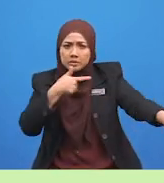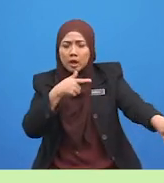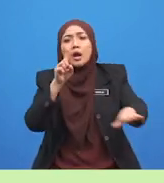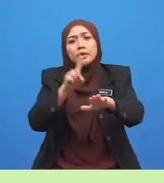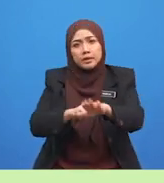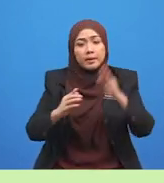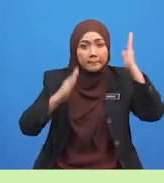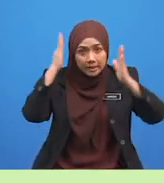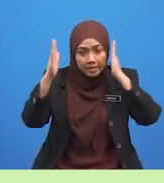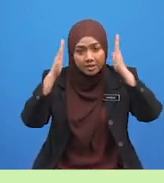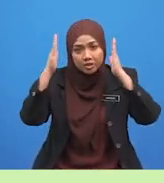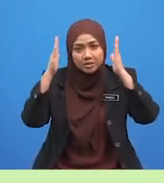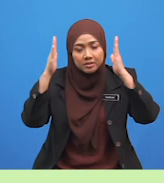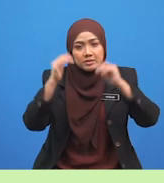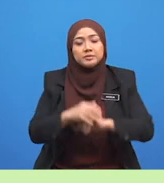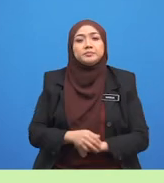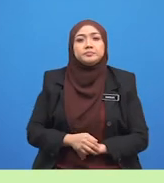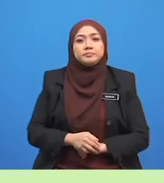Malaysia iaitu kira-kira